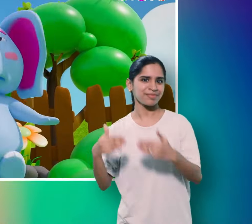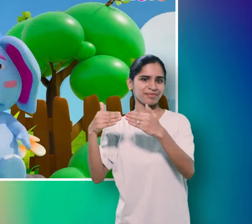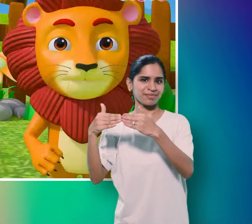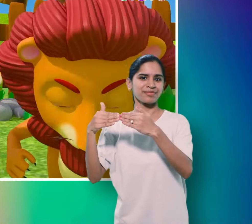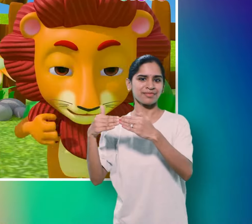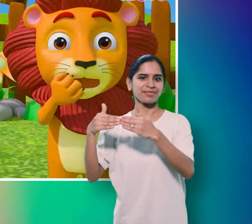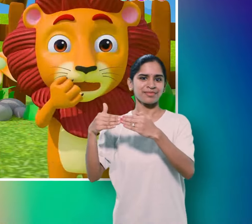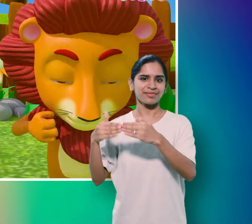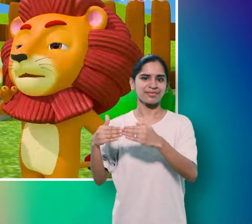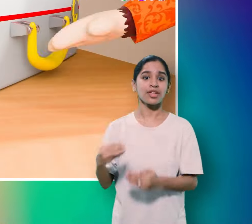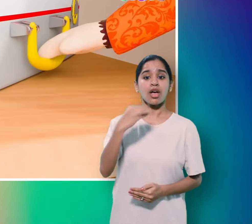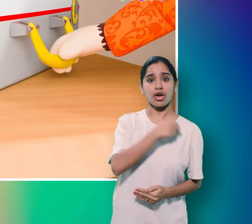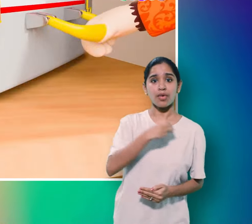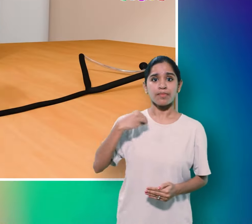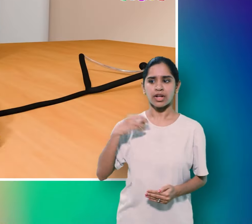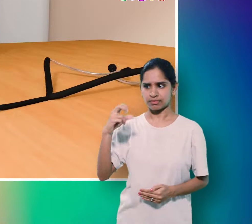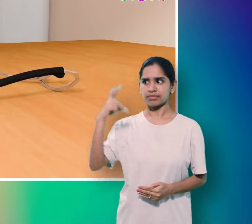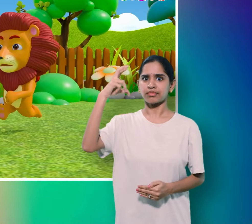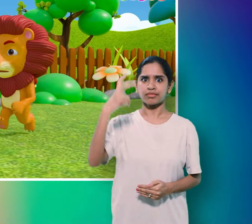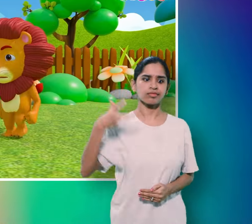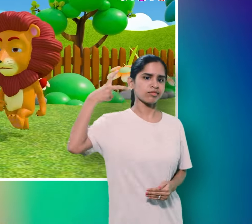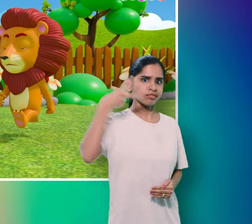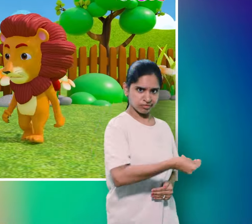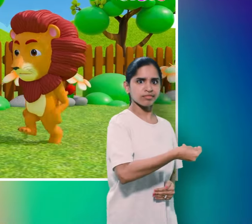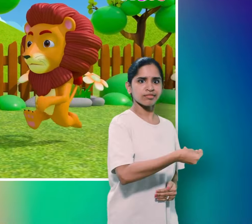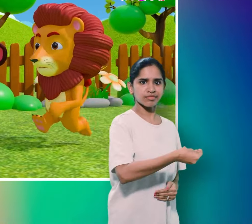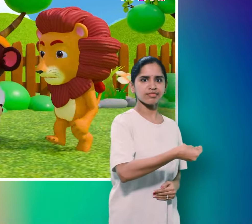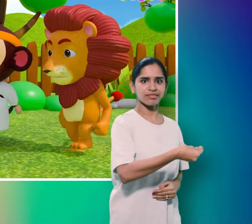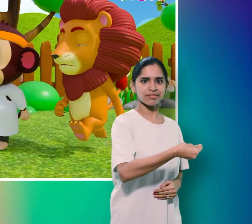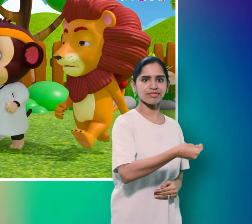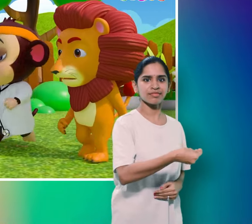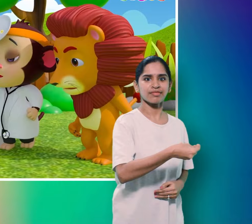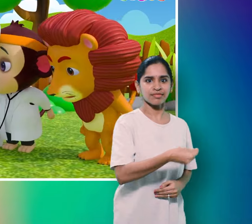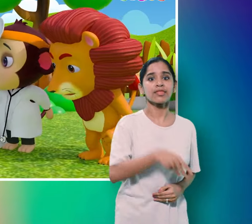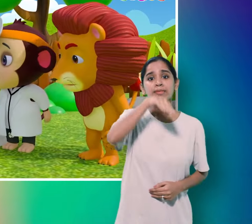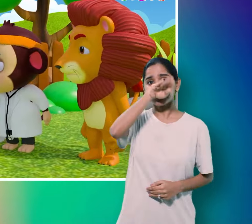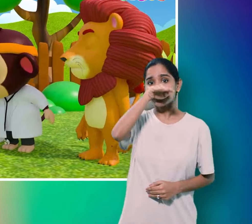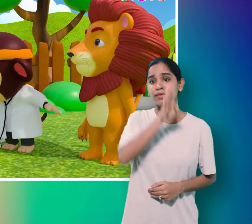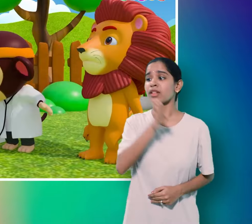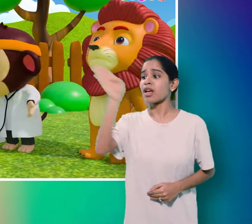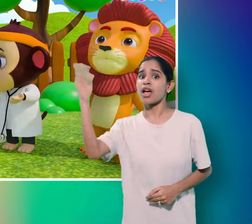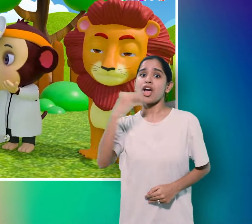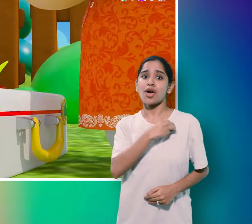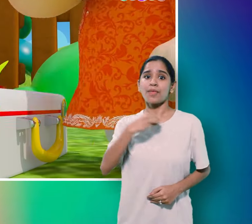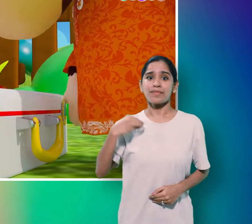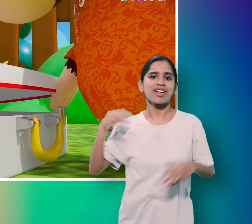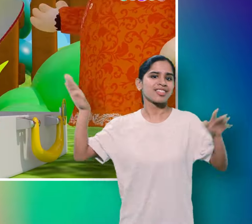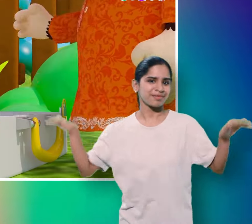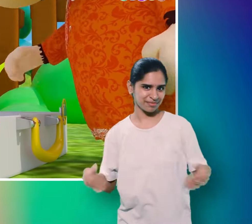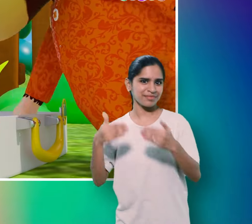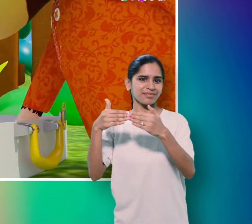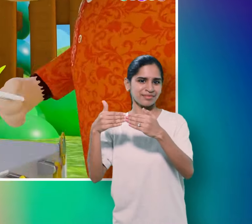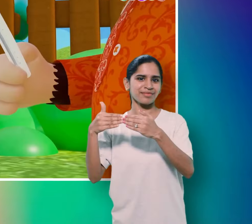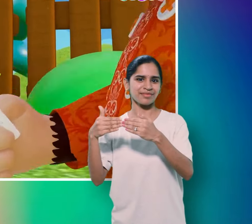गया डॉक्टर के पास डॉक्टर ने लगाई सुई हाथ गया